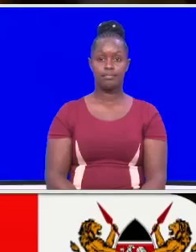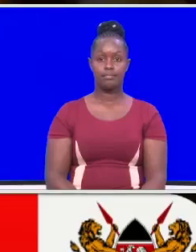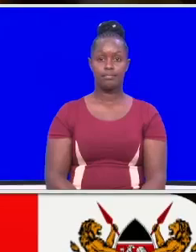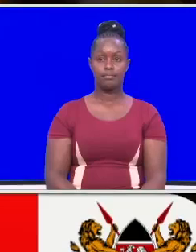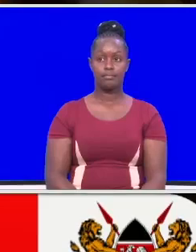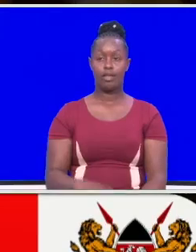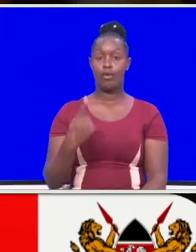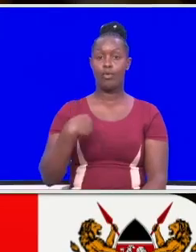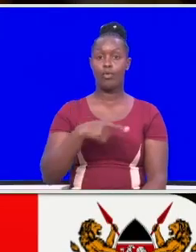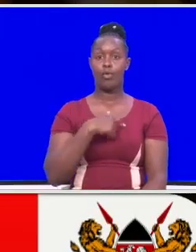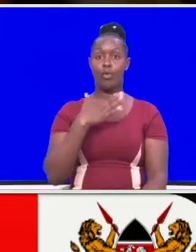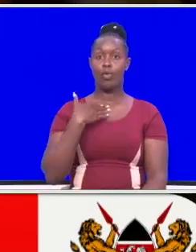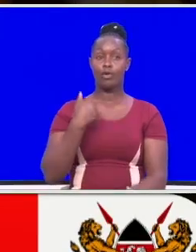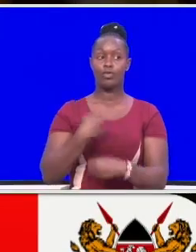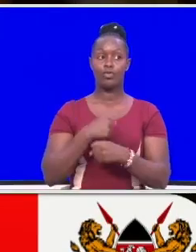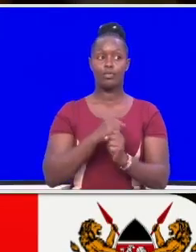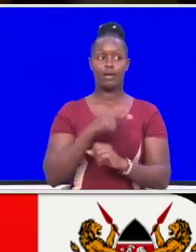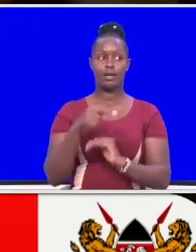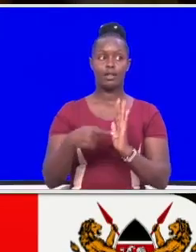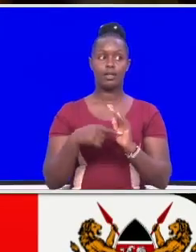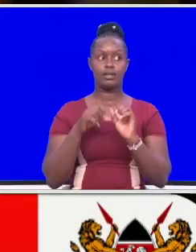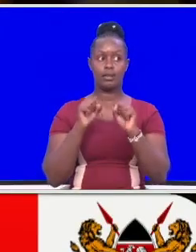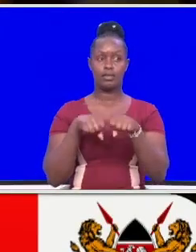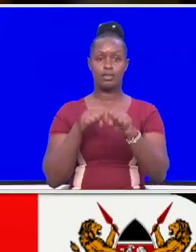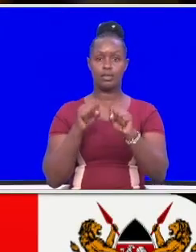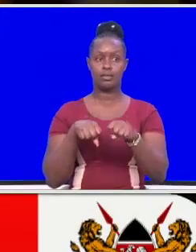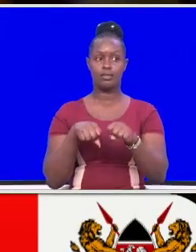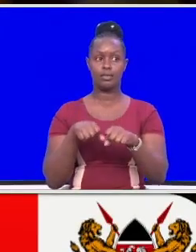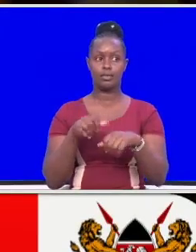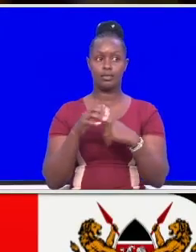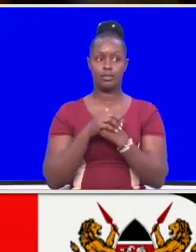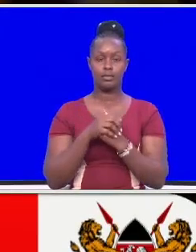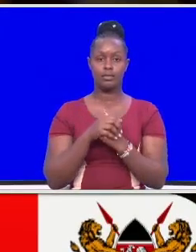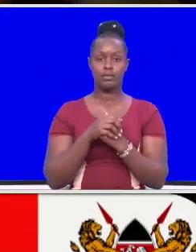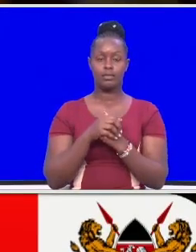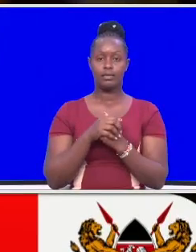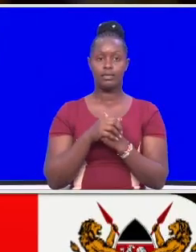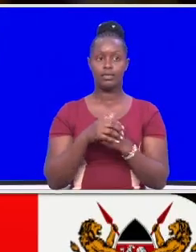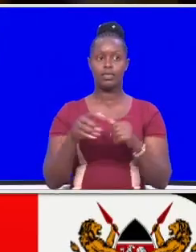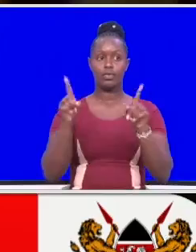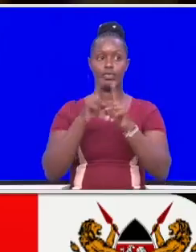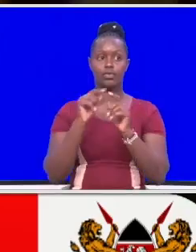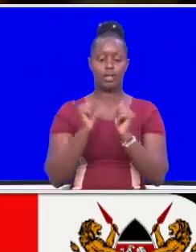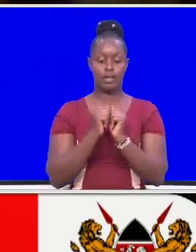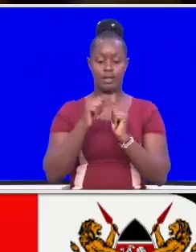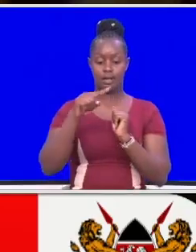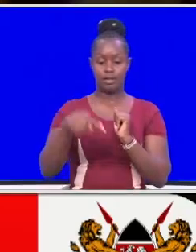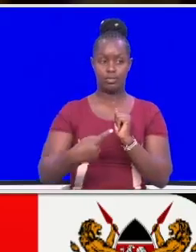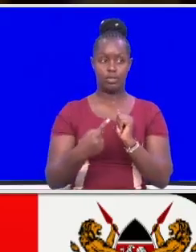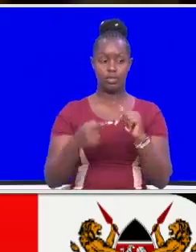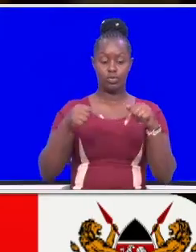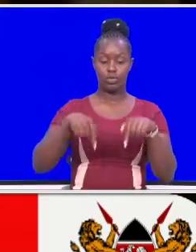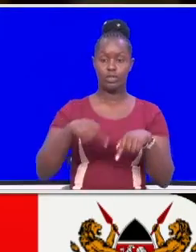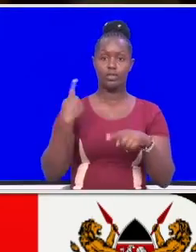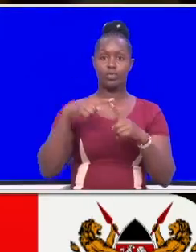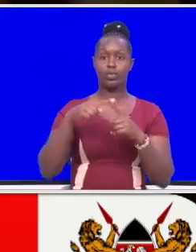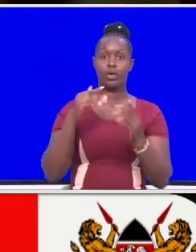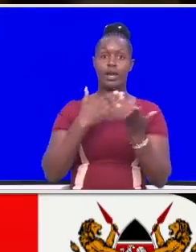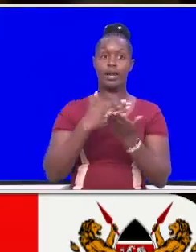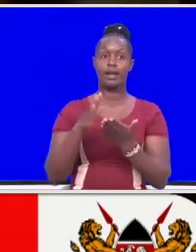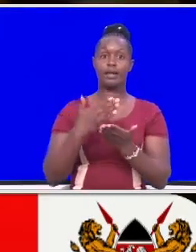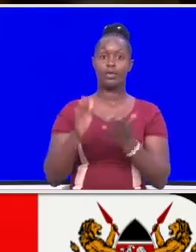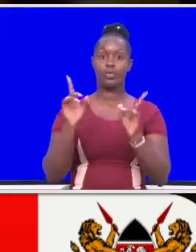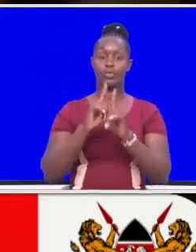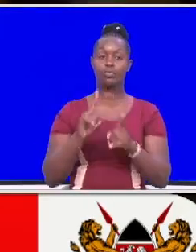We want to make it possible for a person who is paying 10,000 shillings today rent to still